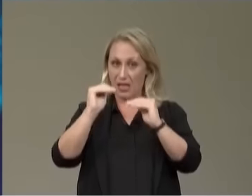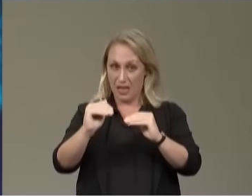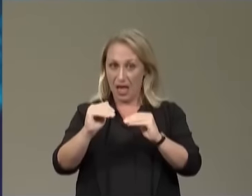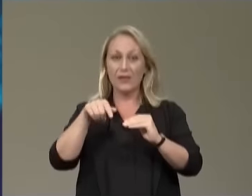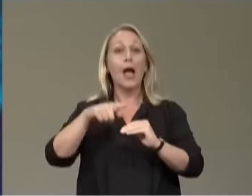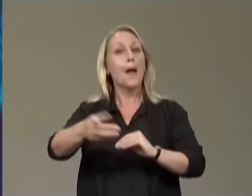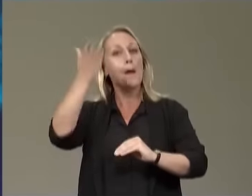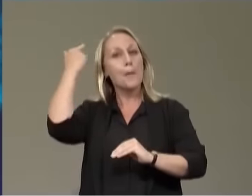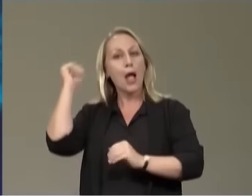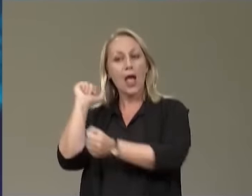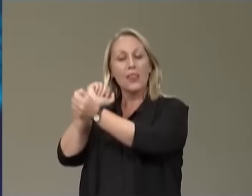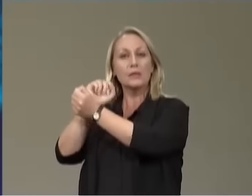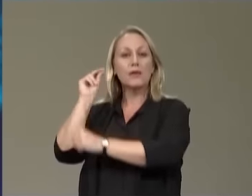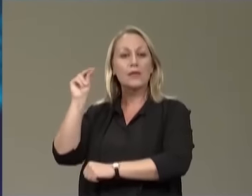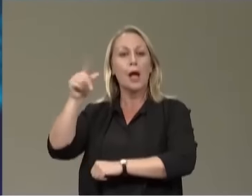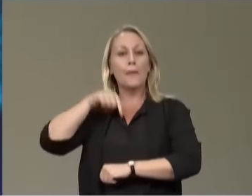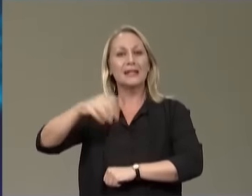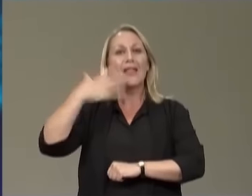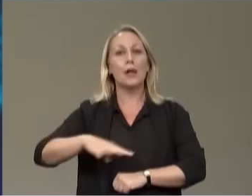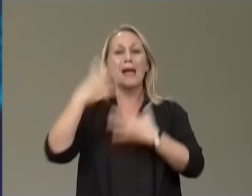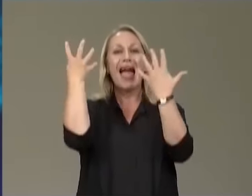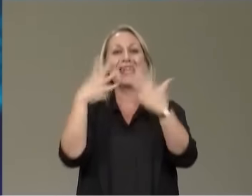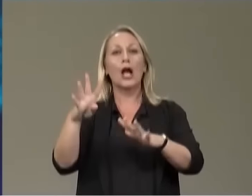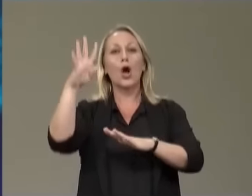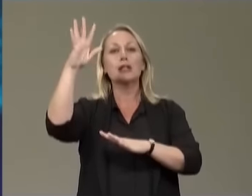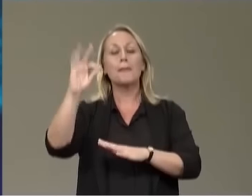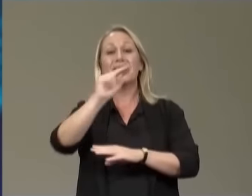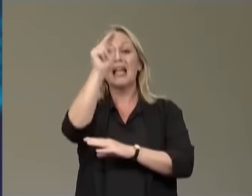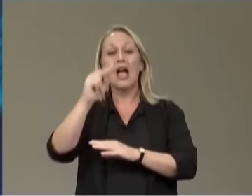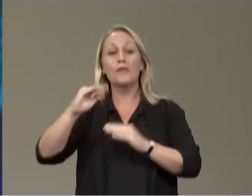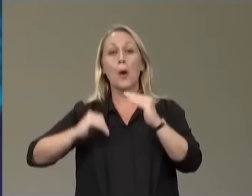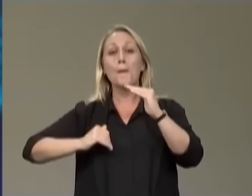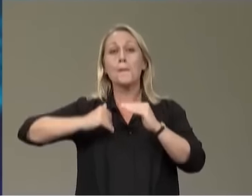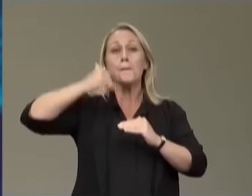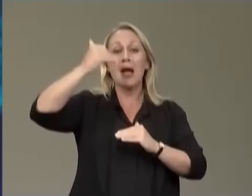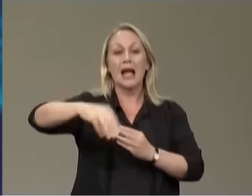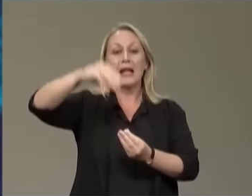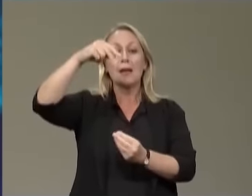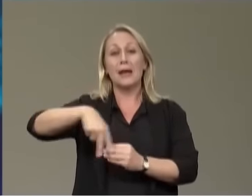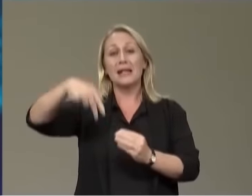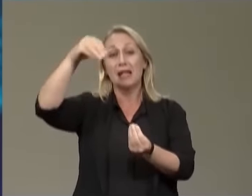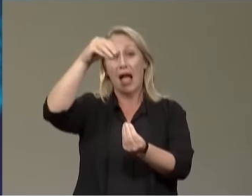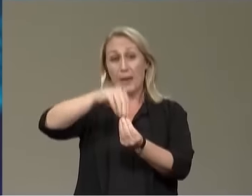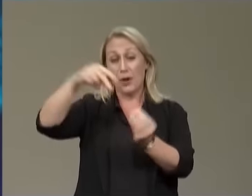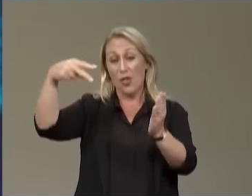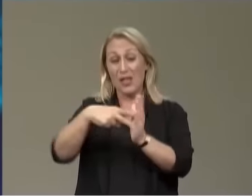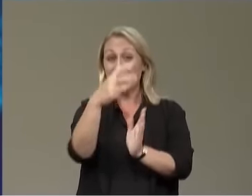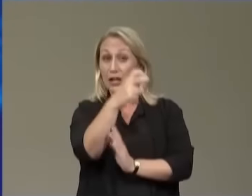όπως έχουμε δεσμευθεί στα 950 ευρώ μέχρι τον Απρίλιο του 2027.